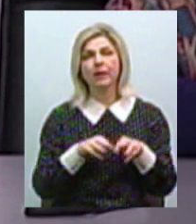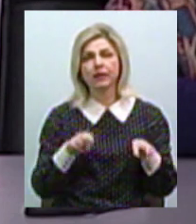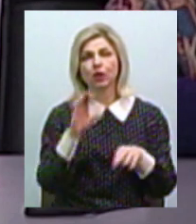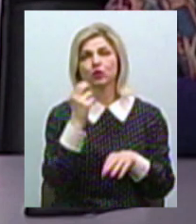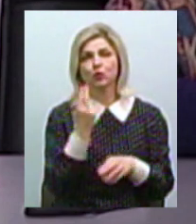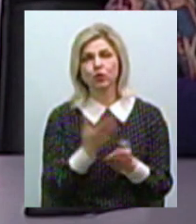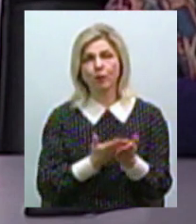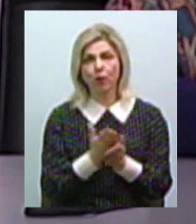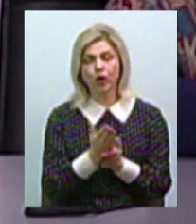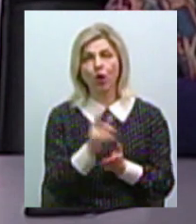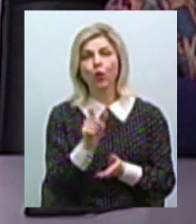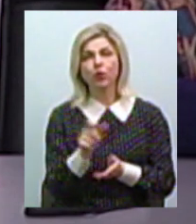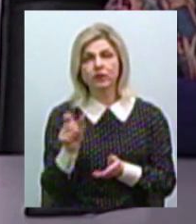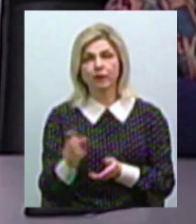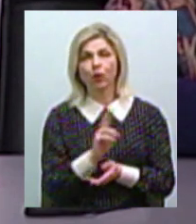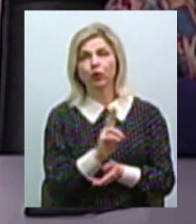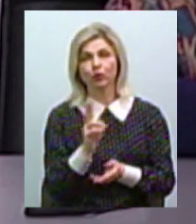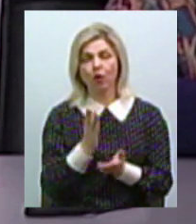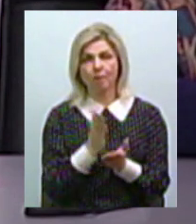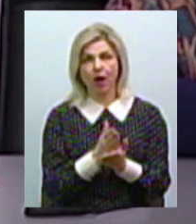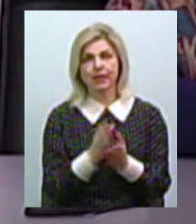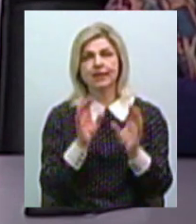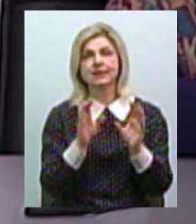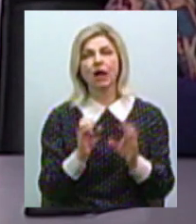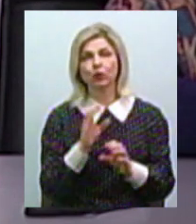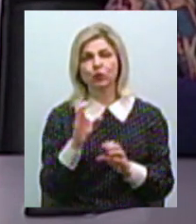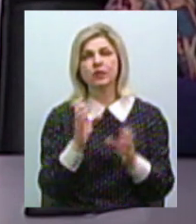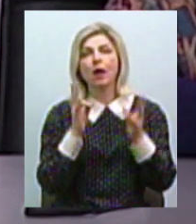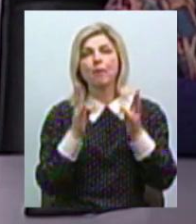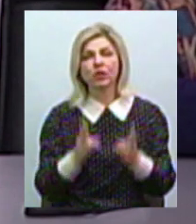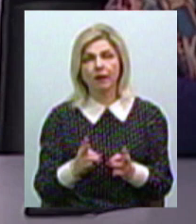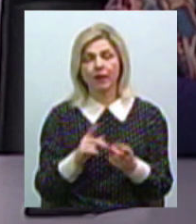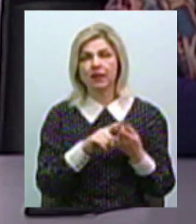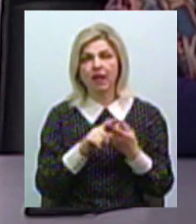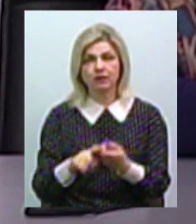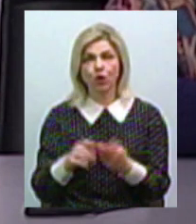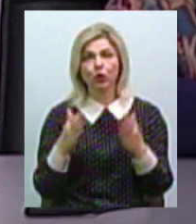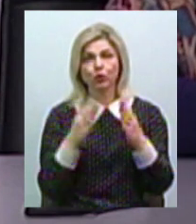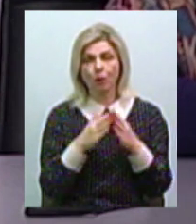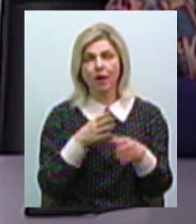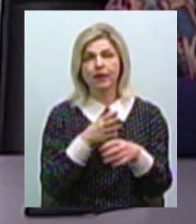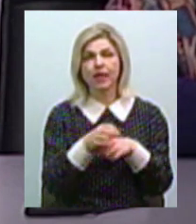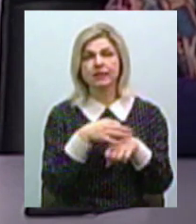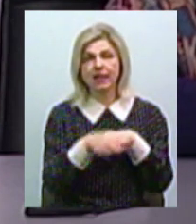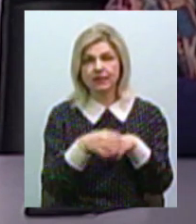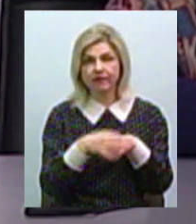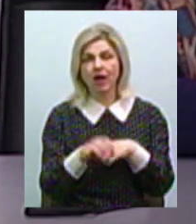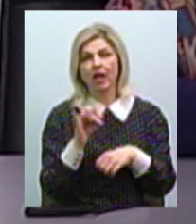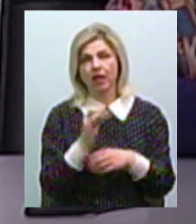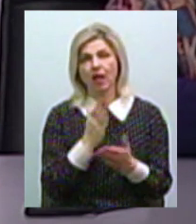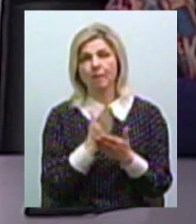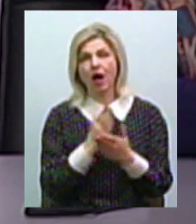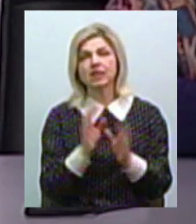політики осіб, які мають статус потерпілих внаслідок домашнього насильства і мають відповідний